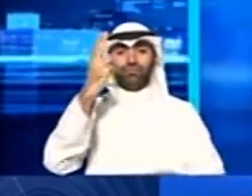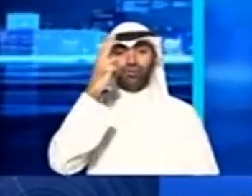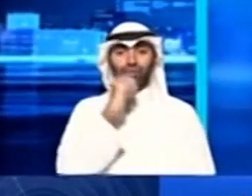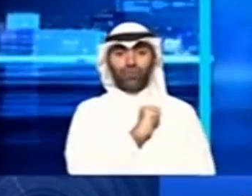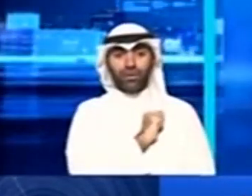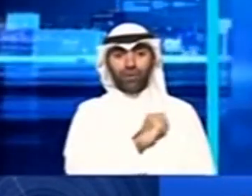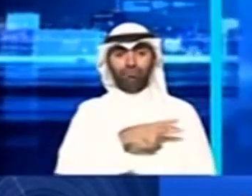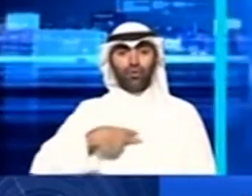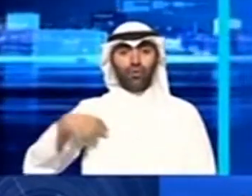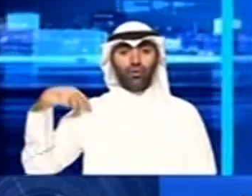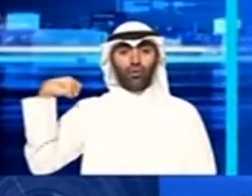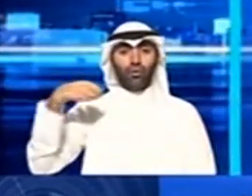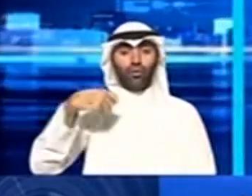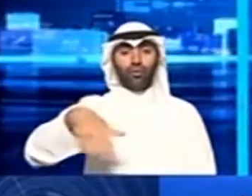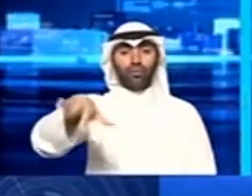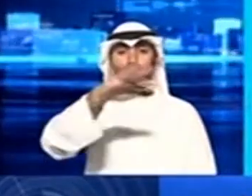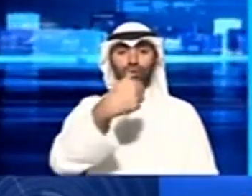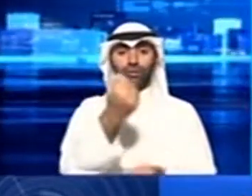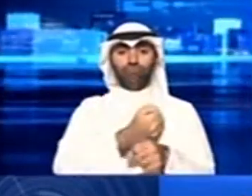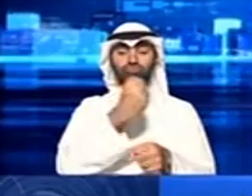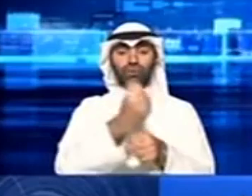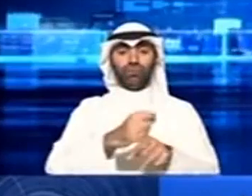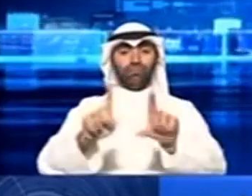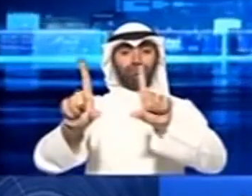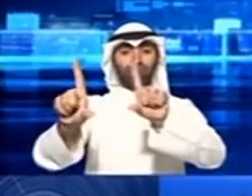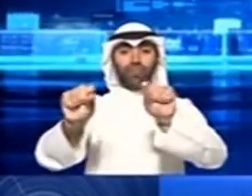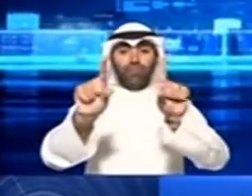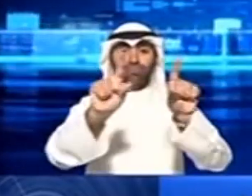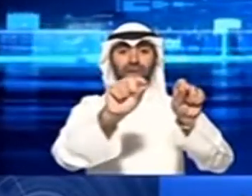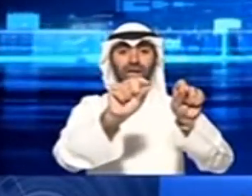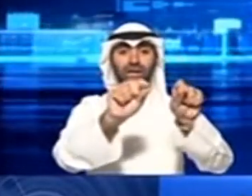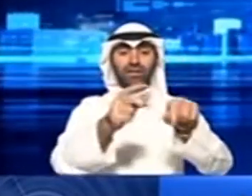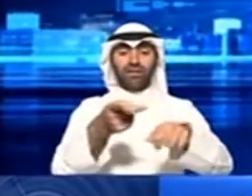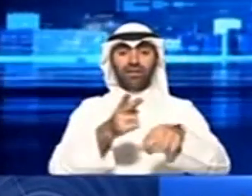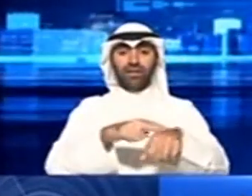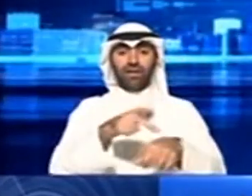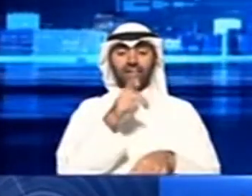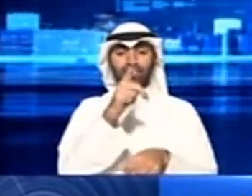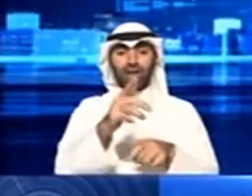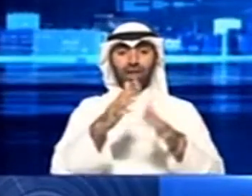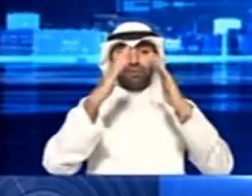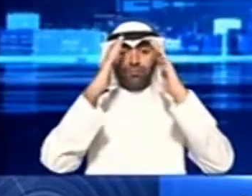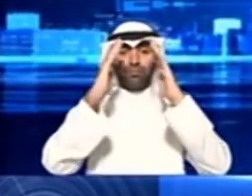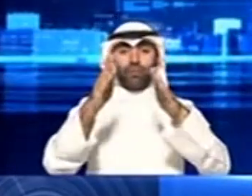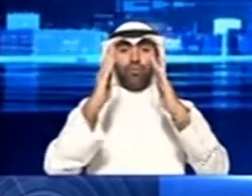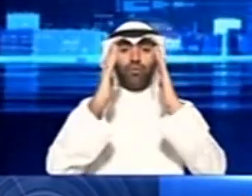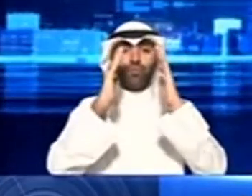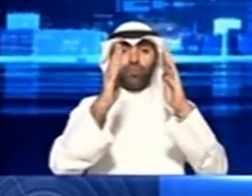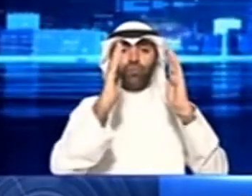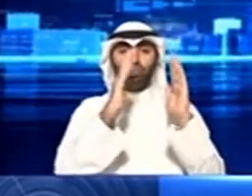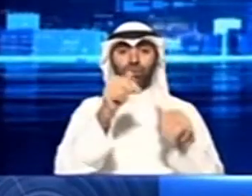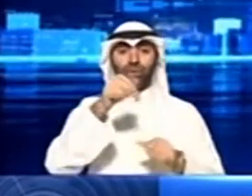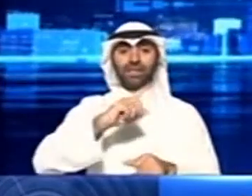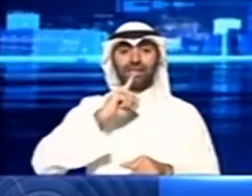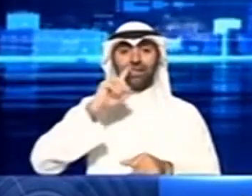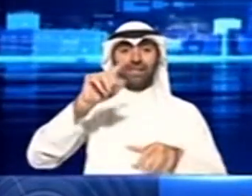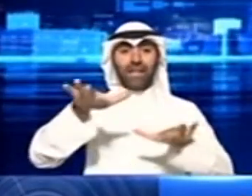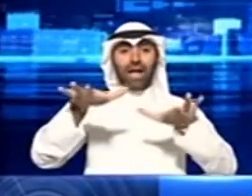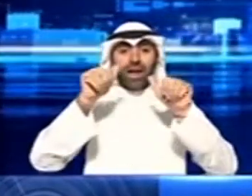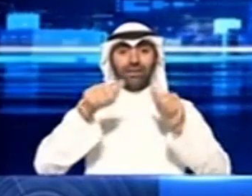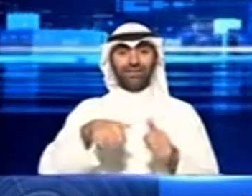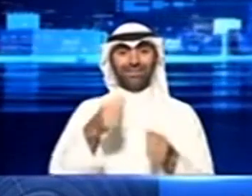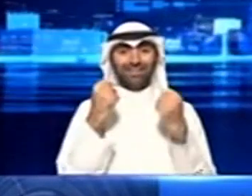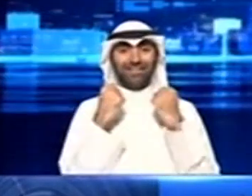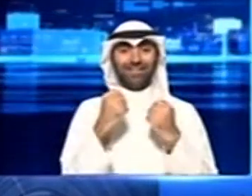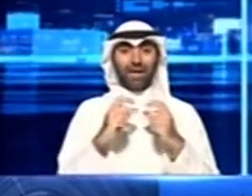الرشيدة ممثلة بكافة الوزارات والقطاعات والجهات المعنية التي سخرت واستنفرت جل طاقاتها